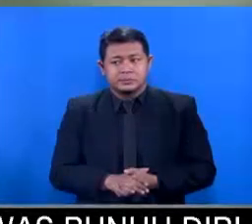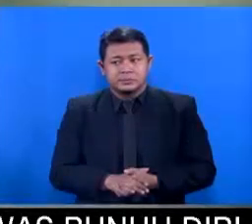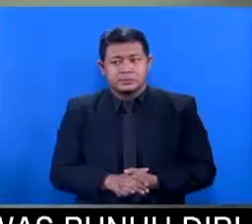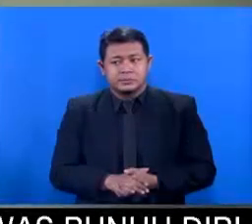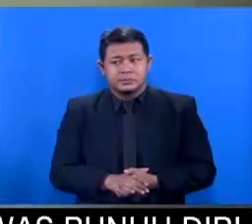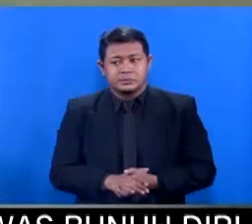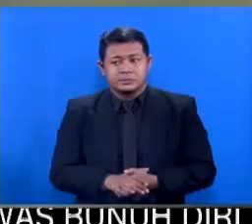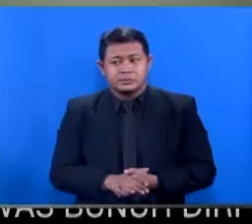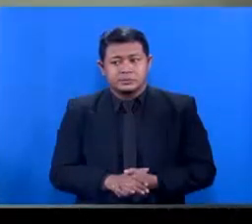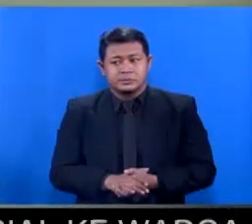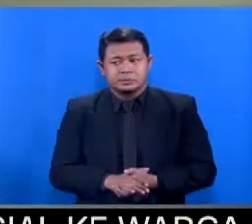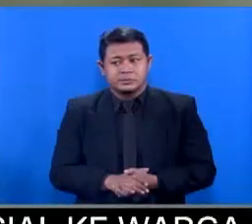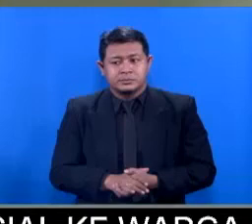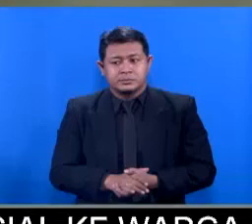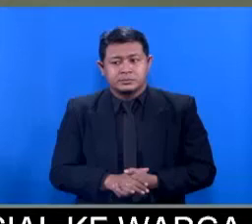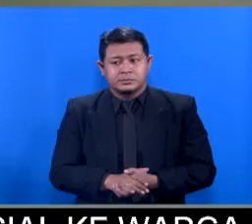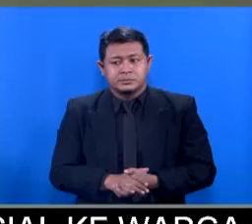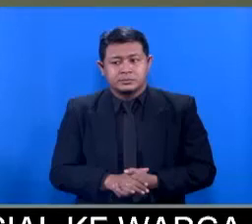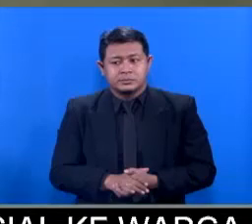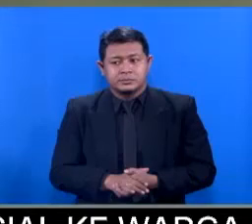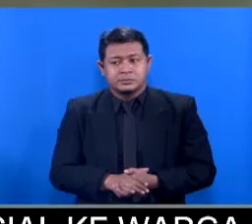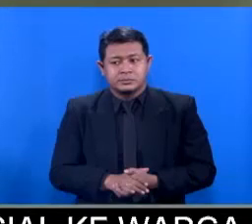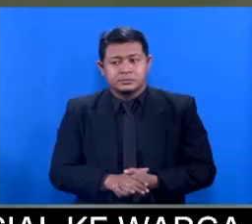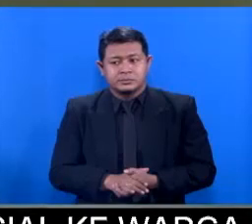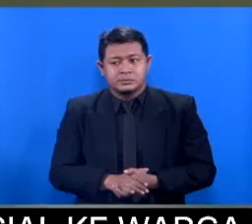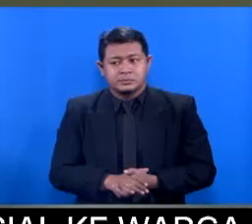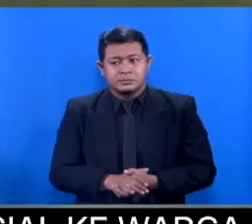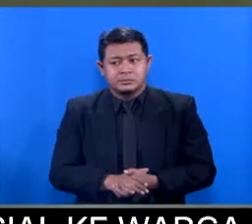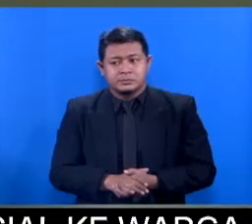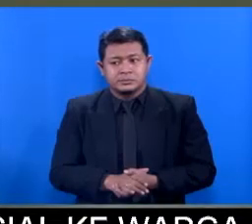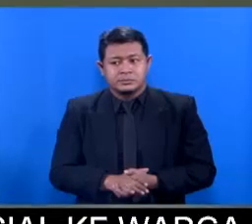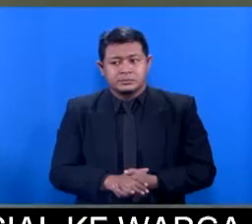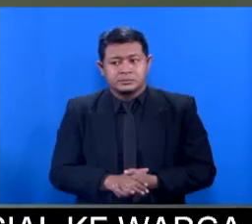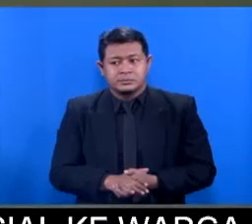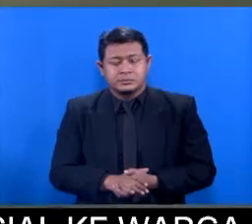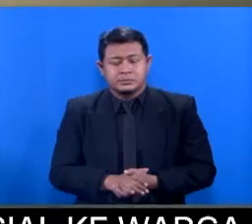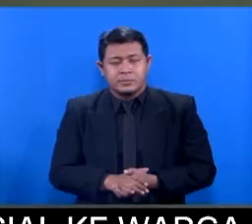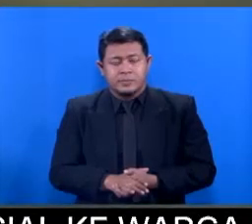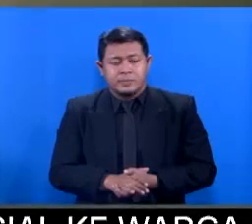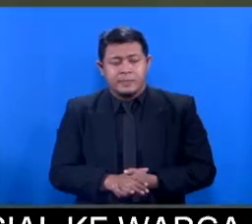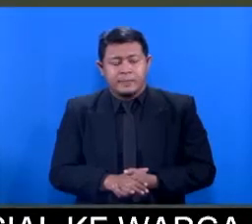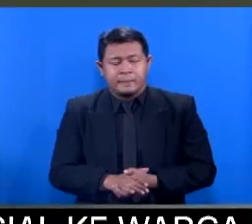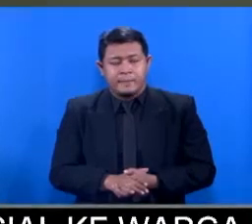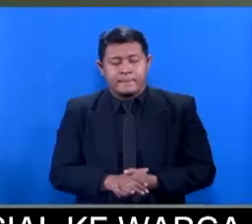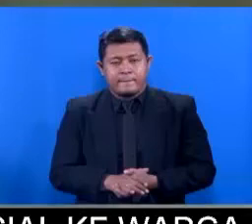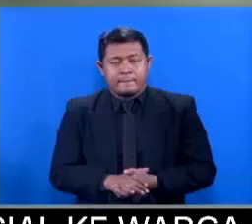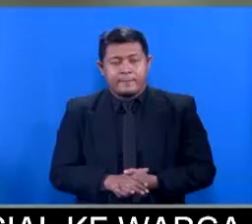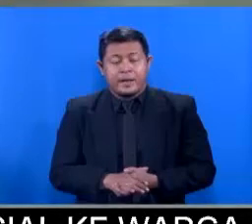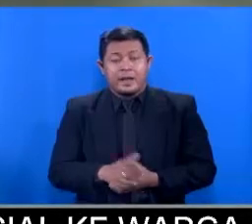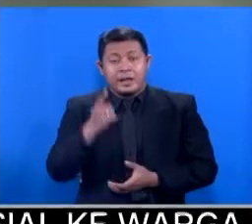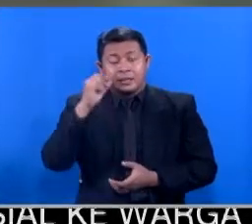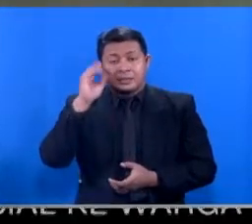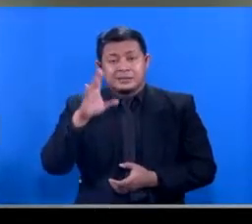Sampai begitu, aduh. Dari sana, dari masjid. Di jalan Swasembada Timur, Kebon Bawang, Tanjung Priok, Jakarta Utara, Selasa